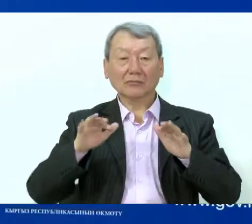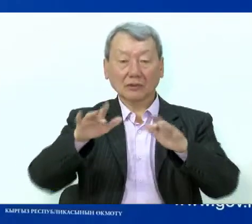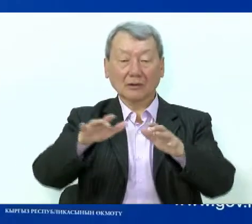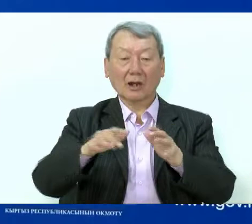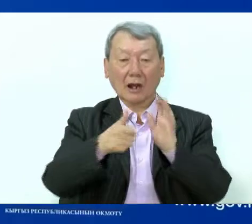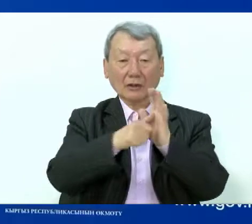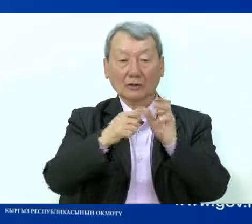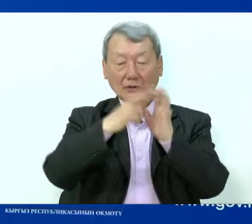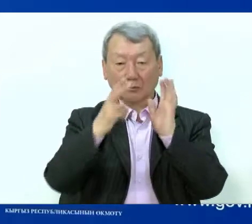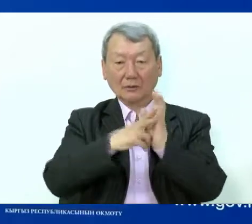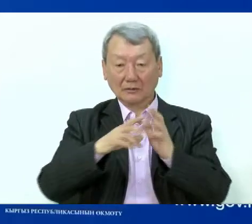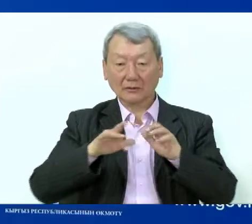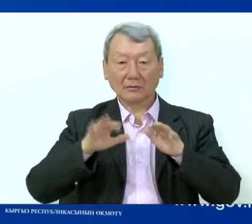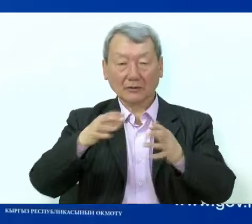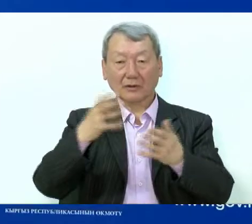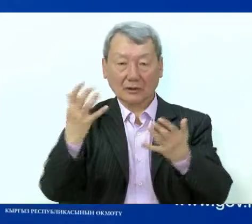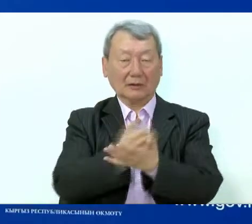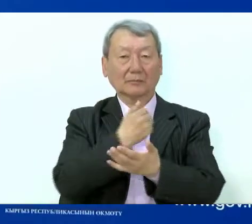раскрыто 617.